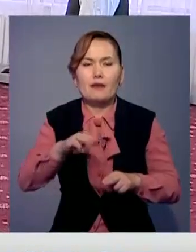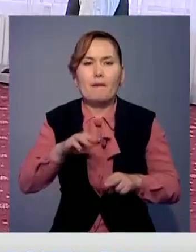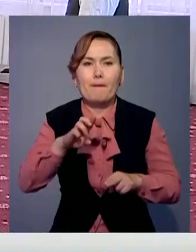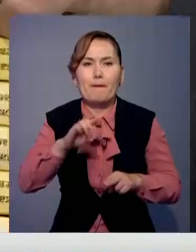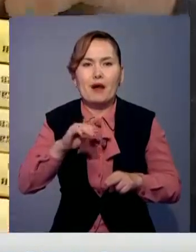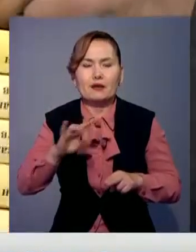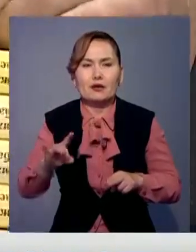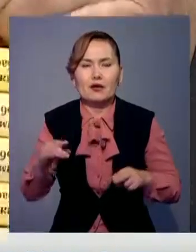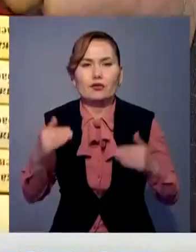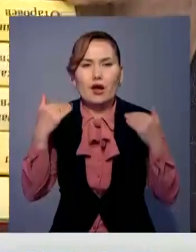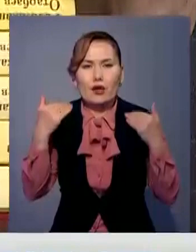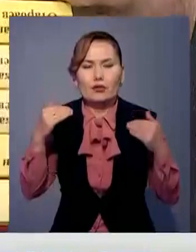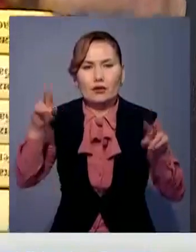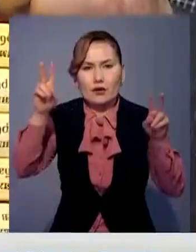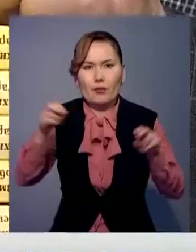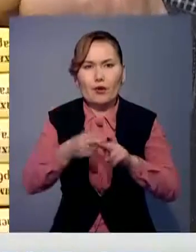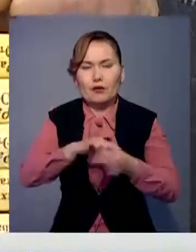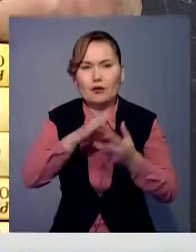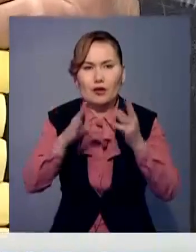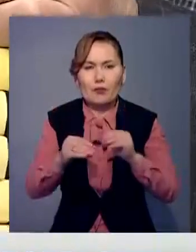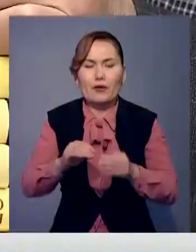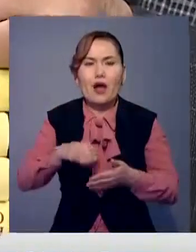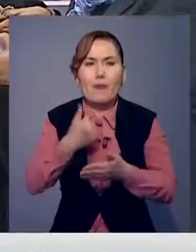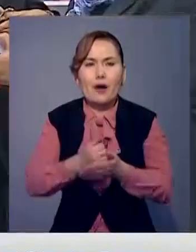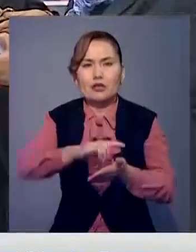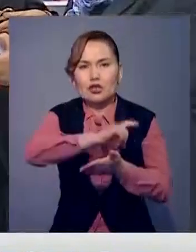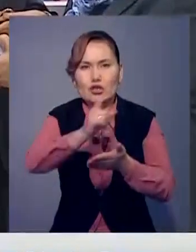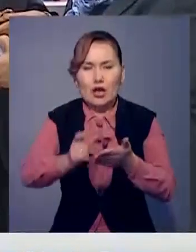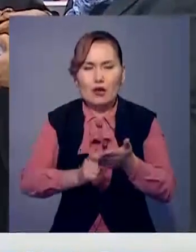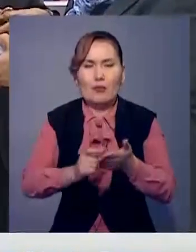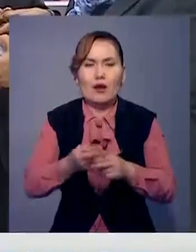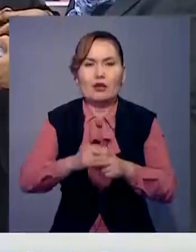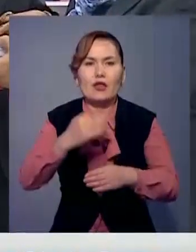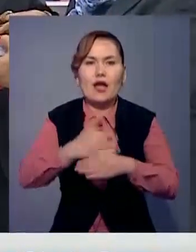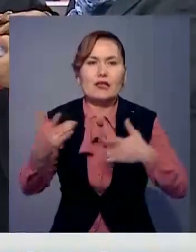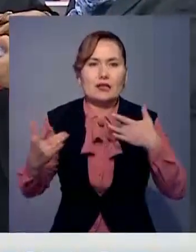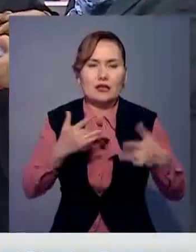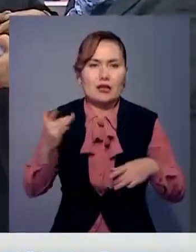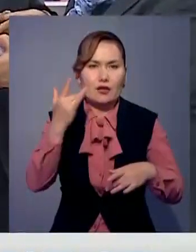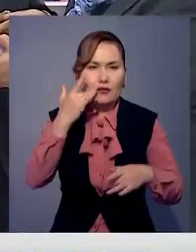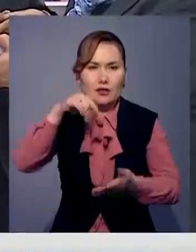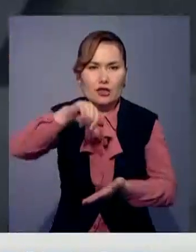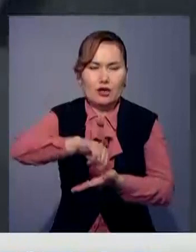Нұржауған ғұмыр, Нашақор жайлы новелла және бас шығармалары театрларда сахналанды.